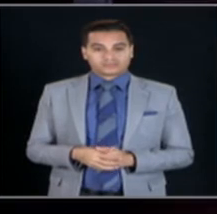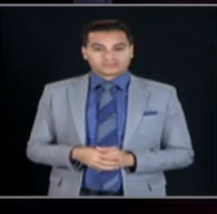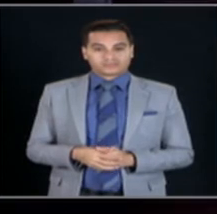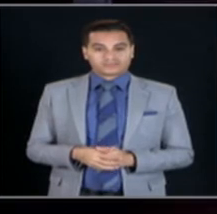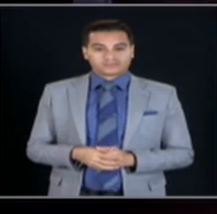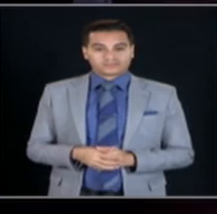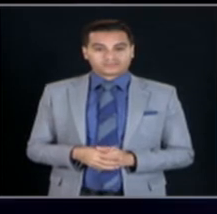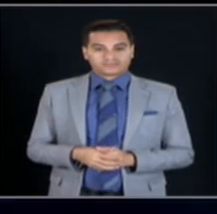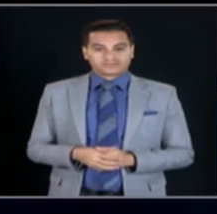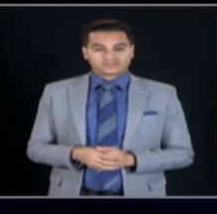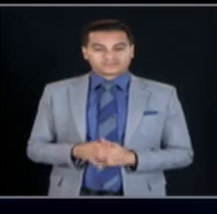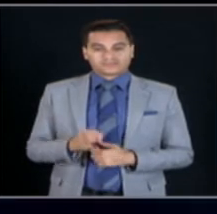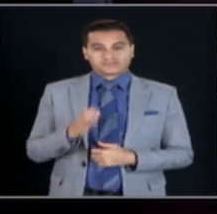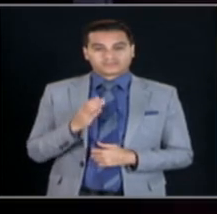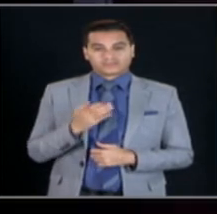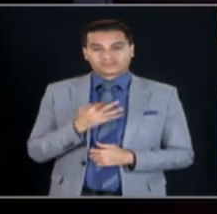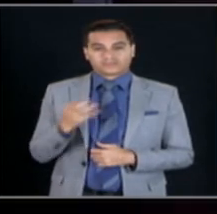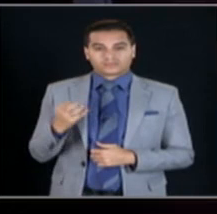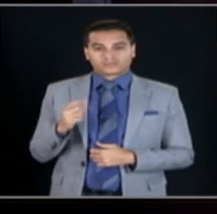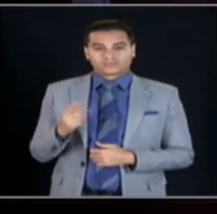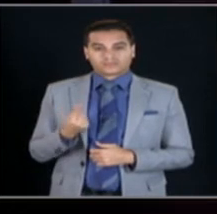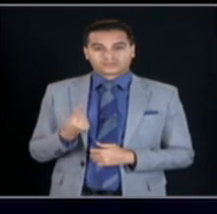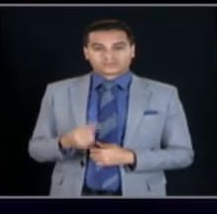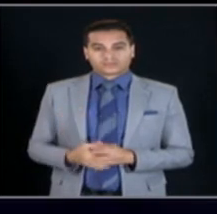البزر. إجابتك